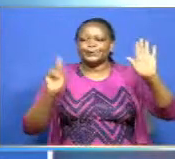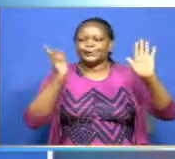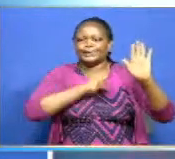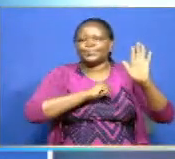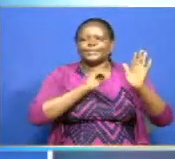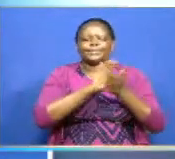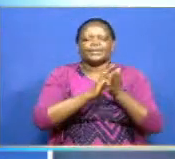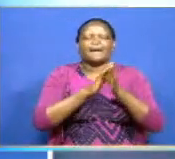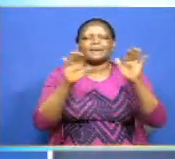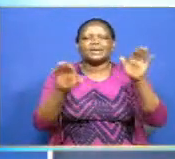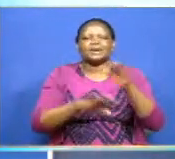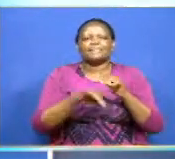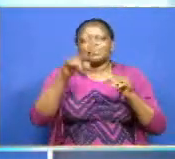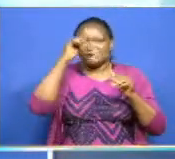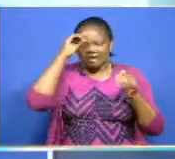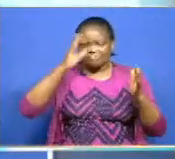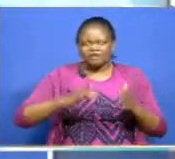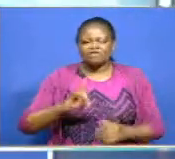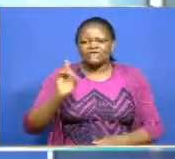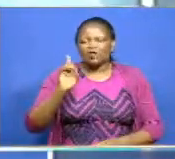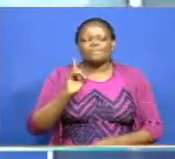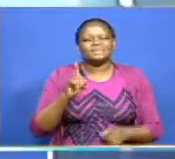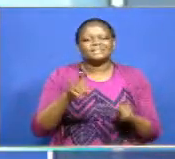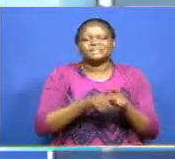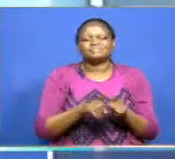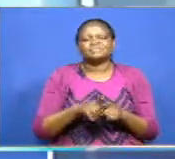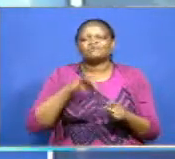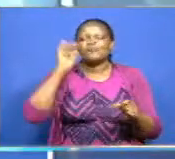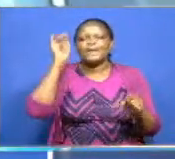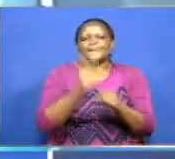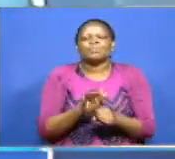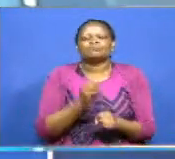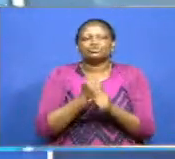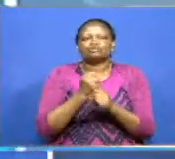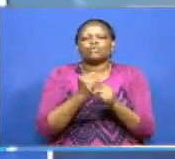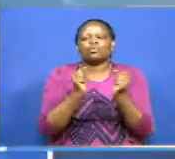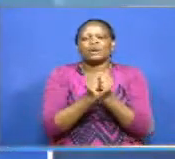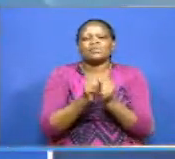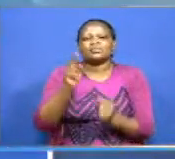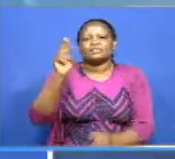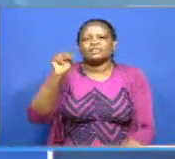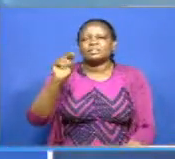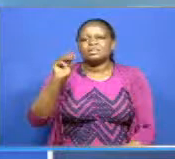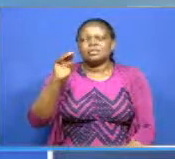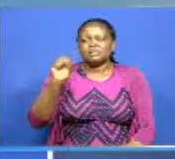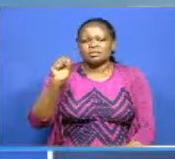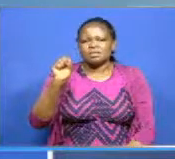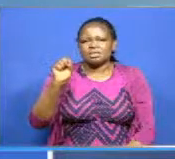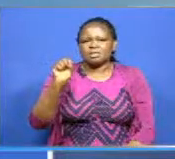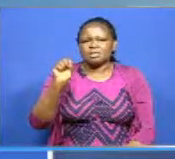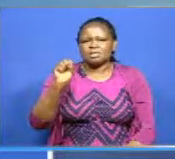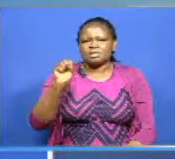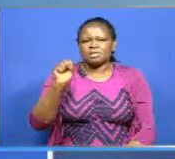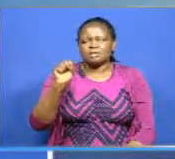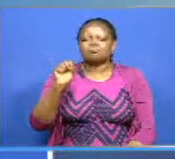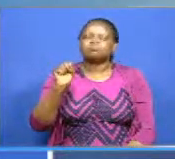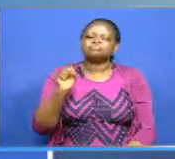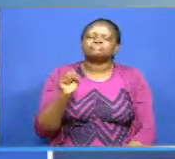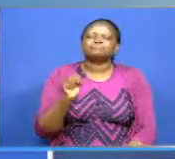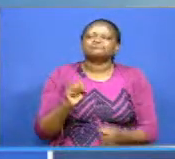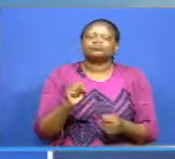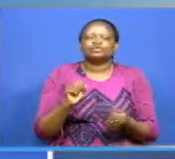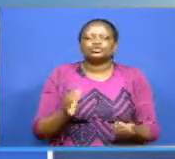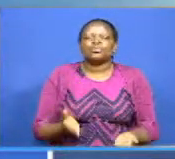ya Nairobi na kuahidi kushirikiana kikazi na halmashauri ya utoaji huduma jijini Nairobi NMS. Hizi ni katika juhudi za